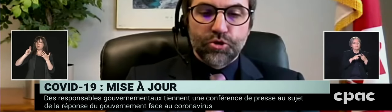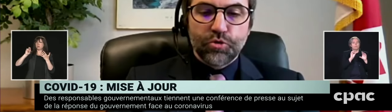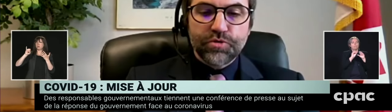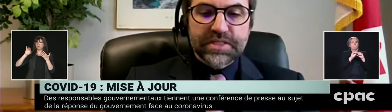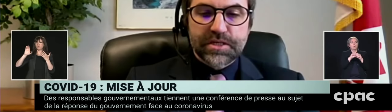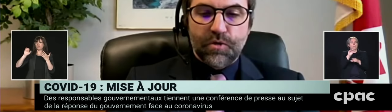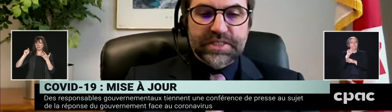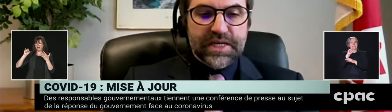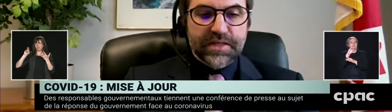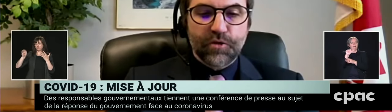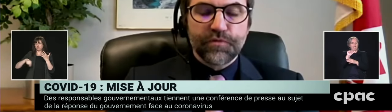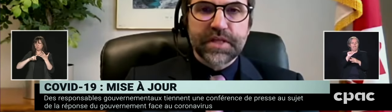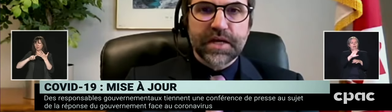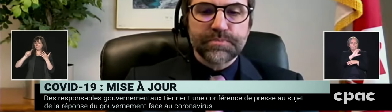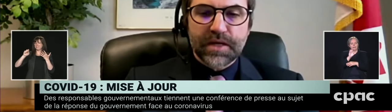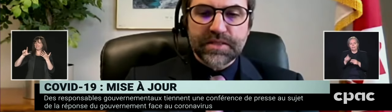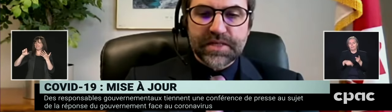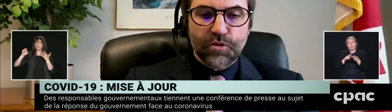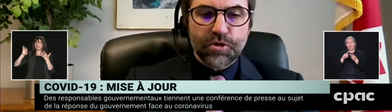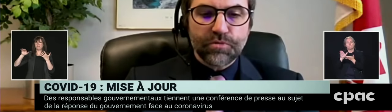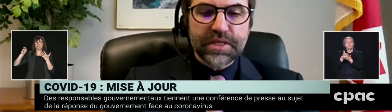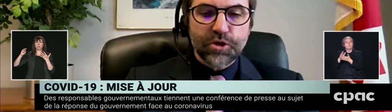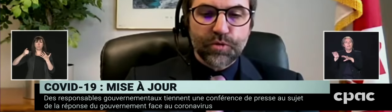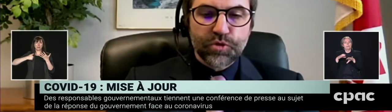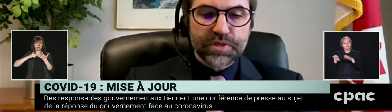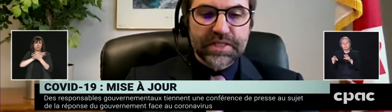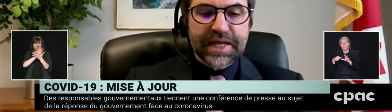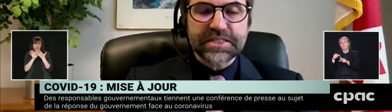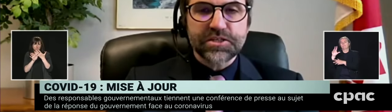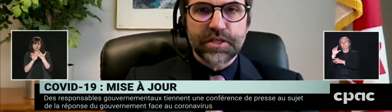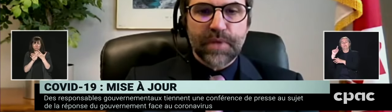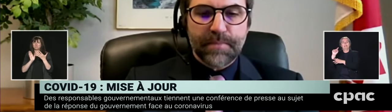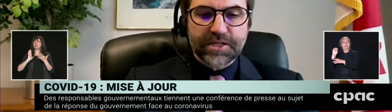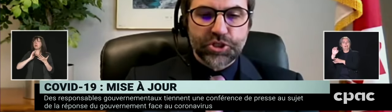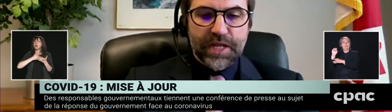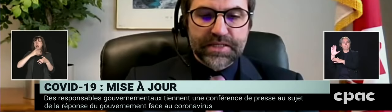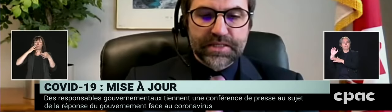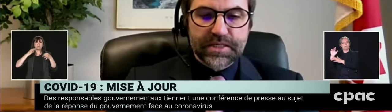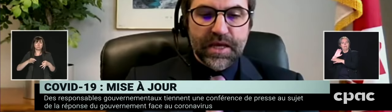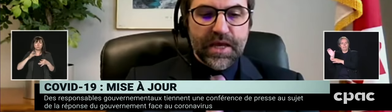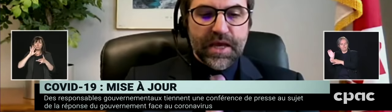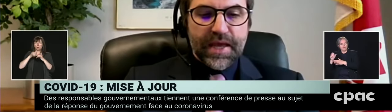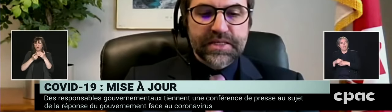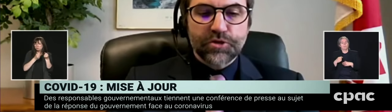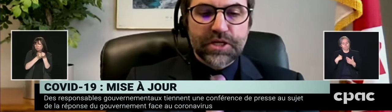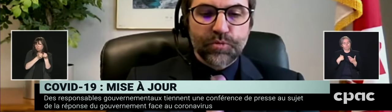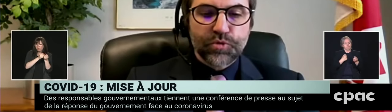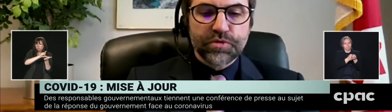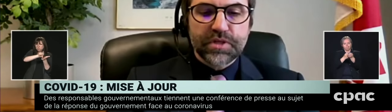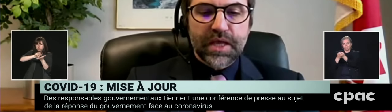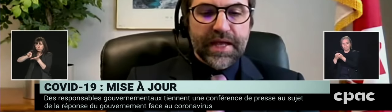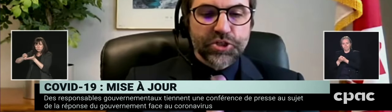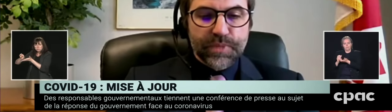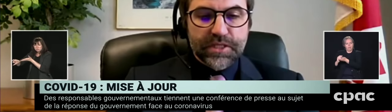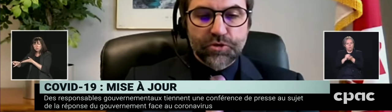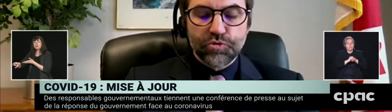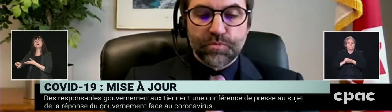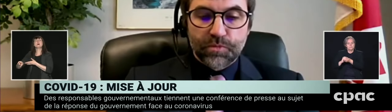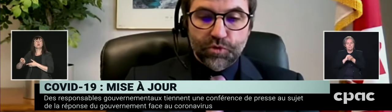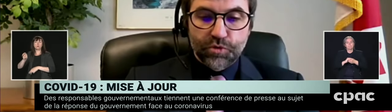Nos décisions en ce qui a trait au financement tiendront compte des communautés traditionnellement marginalisées ainsi que des communautés